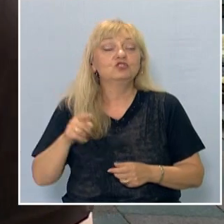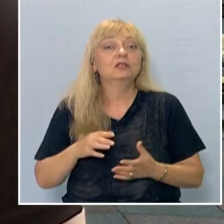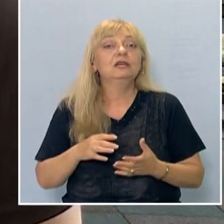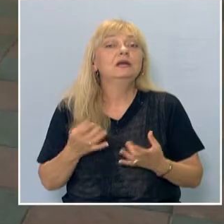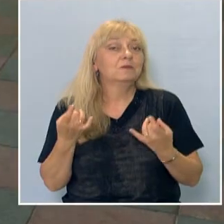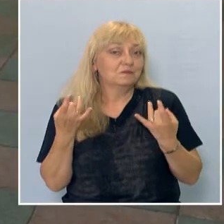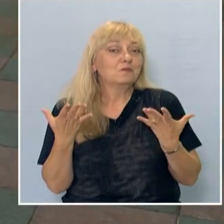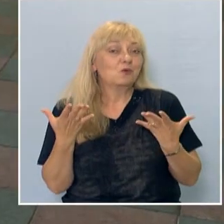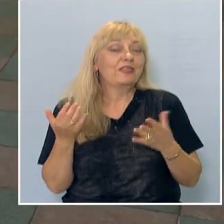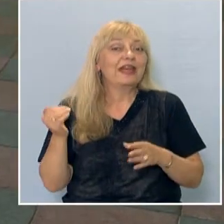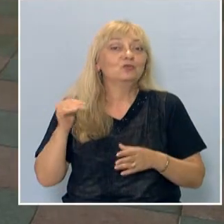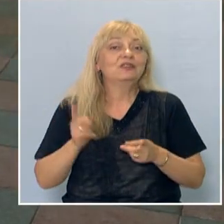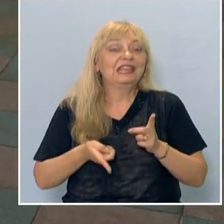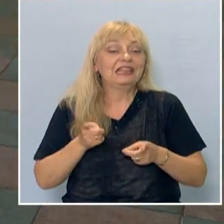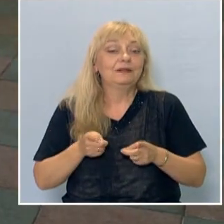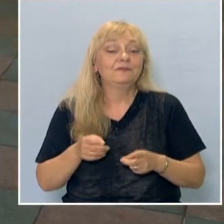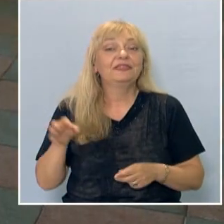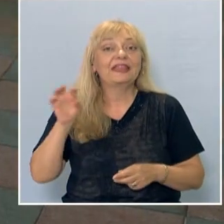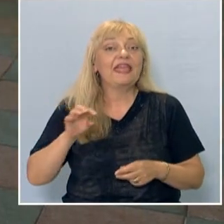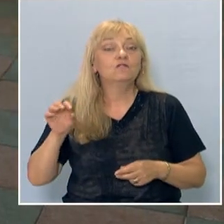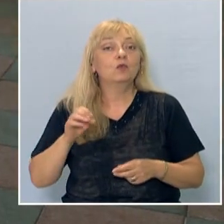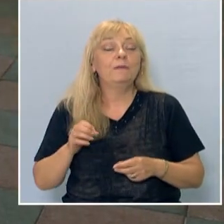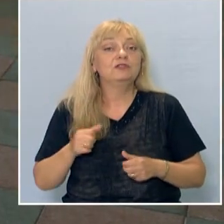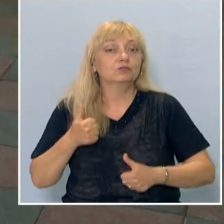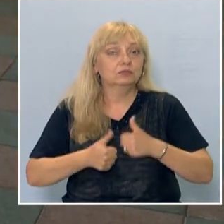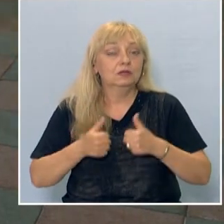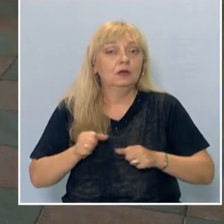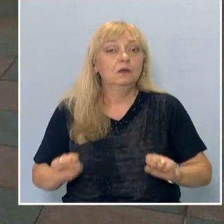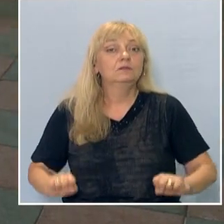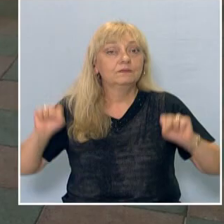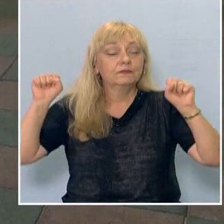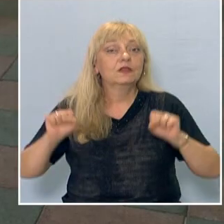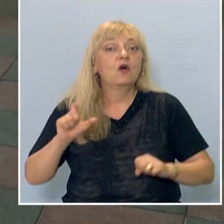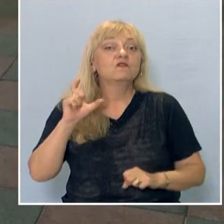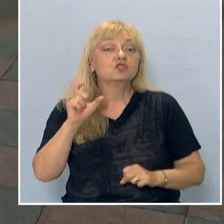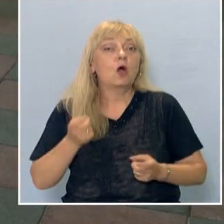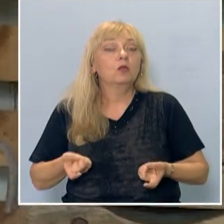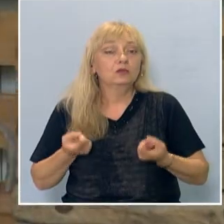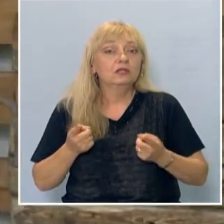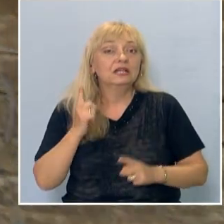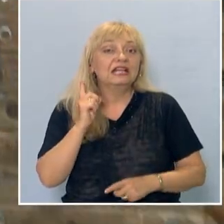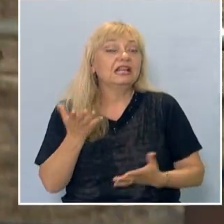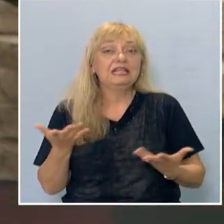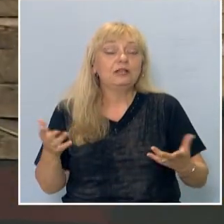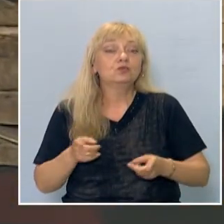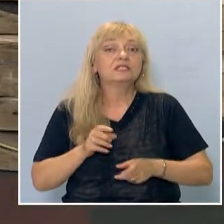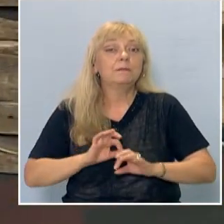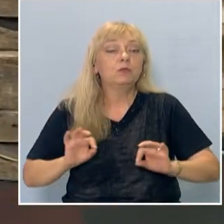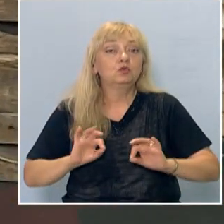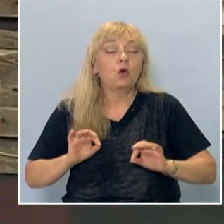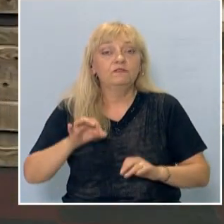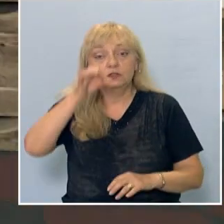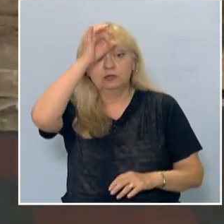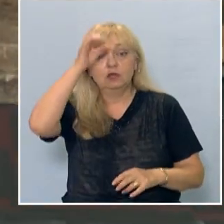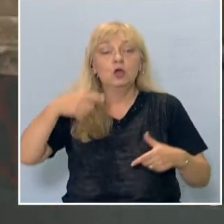мода. На Европейското първенство по вдигане на тежести в Солун, за което се подготвят учениците, спортното училище